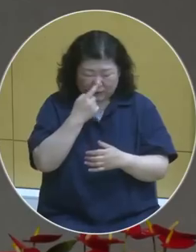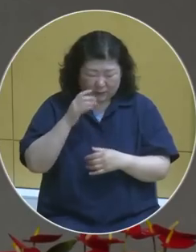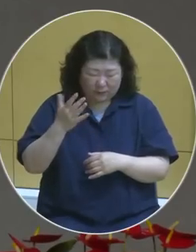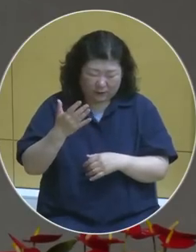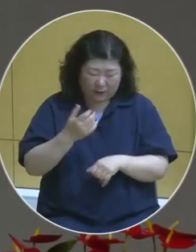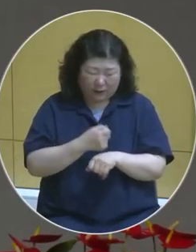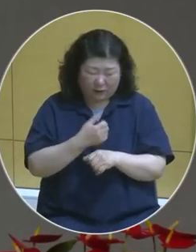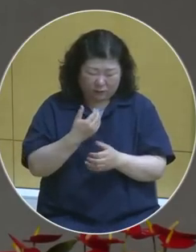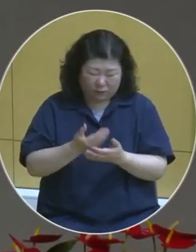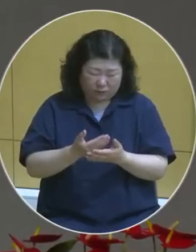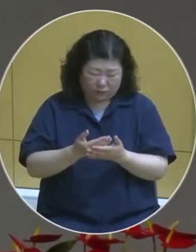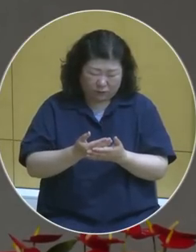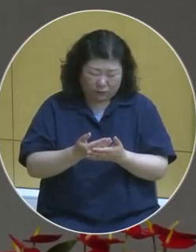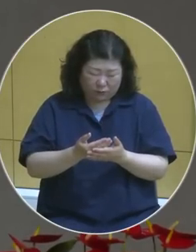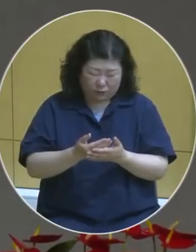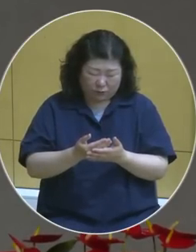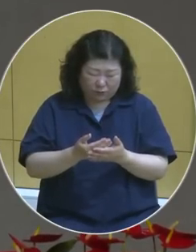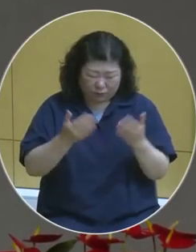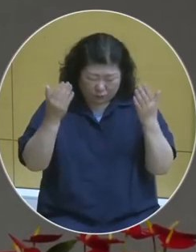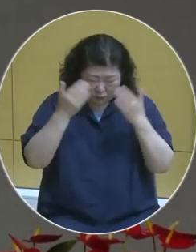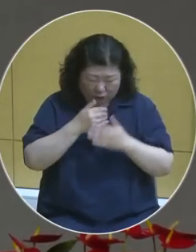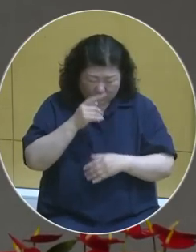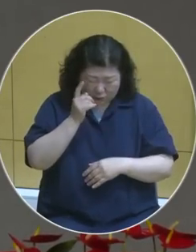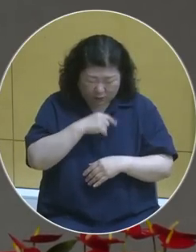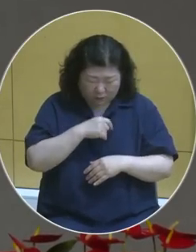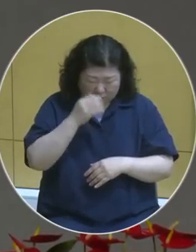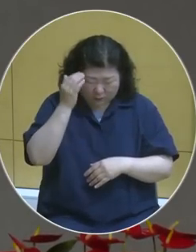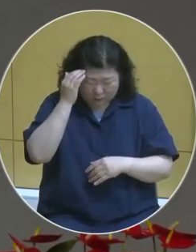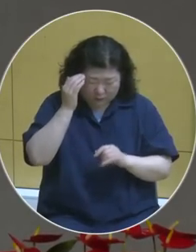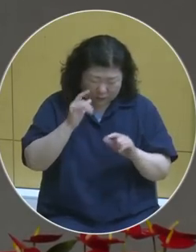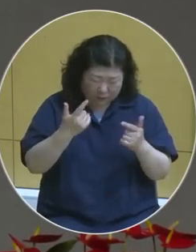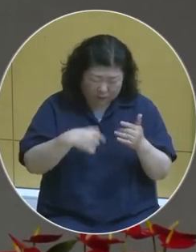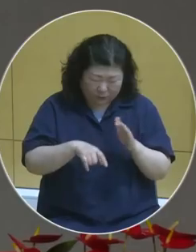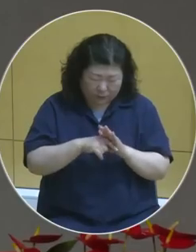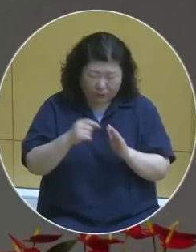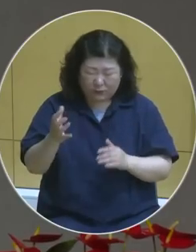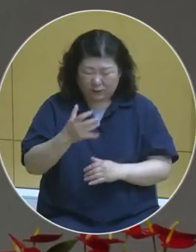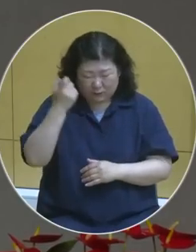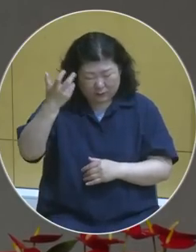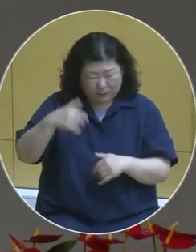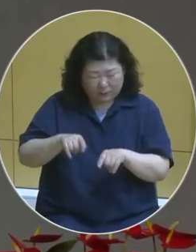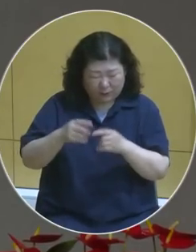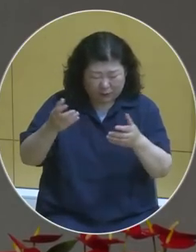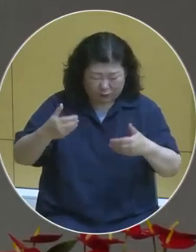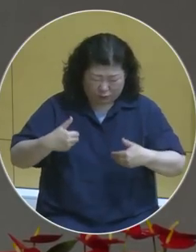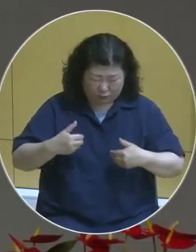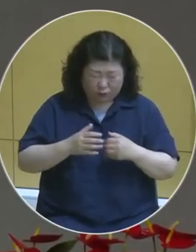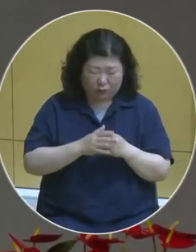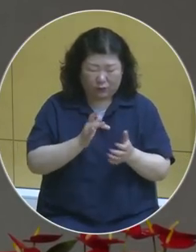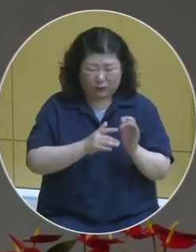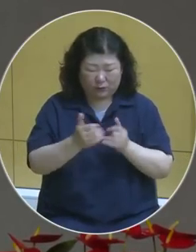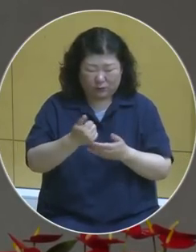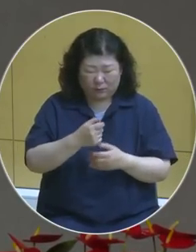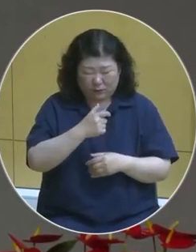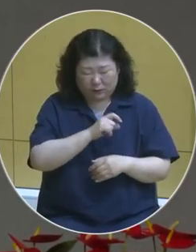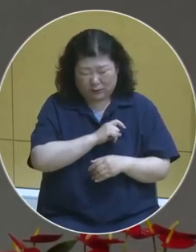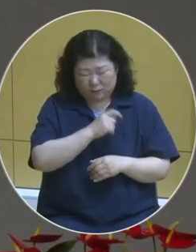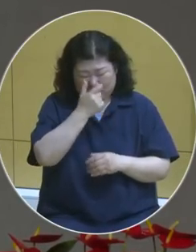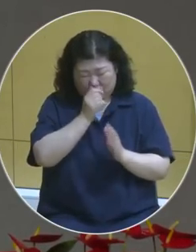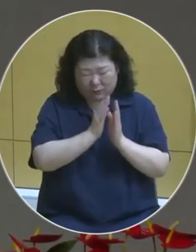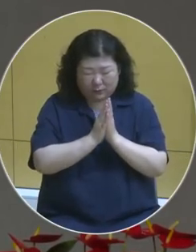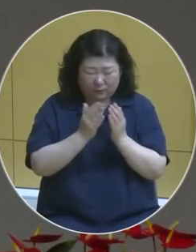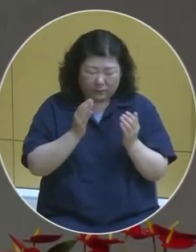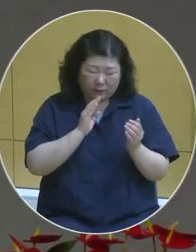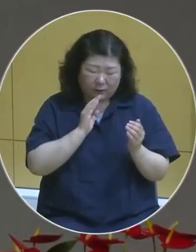하여 주시옵소서. 어둡고 악한 영들이 역사하지 못하도록 성령님 함께해 주시기를 원하고 예수님의 이름으로